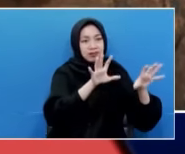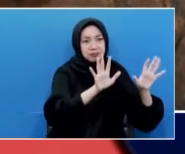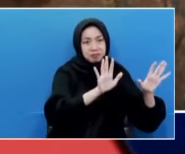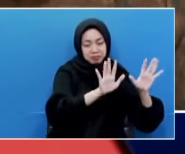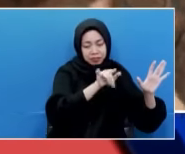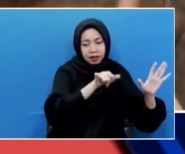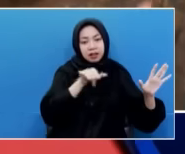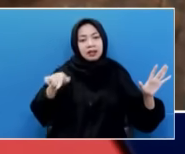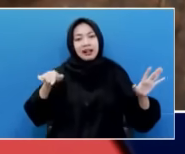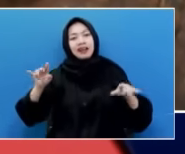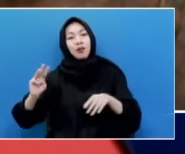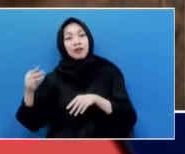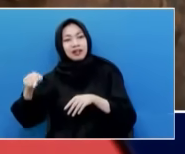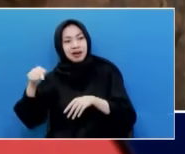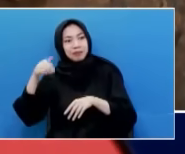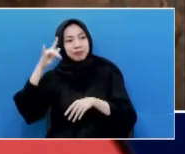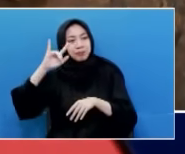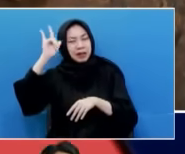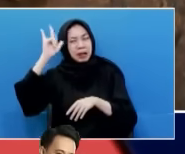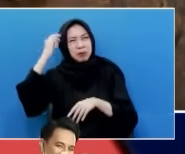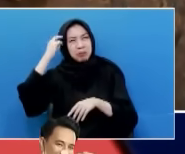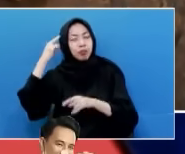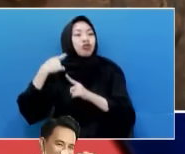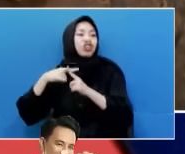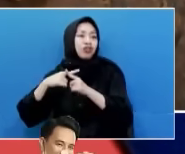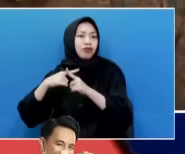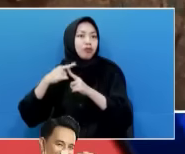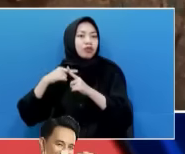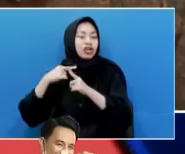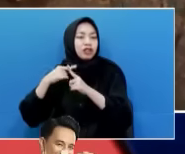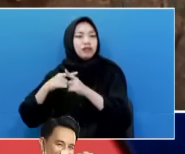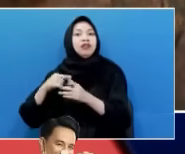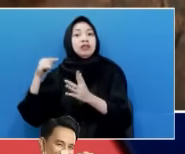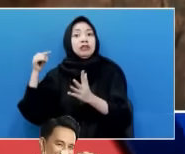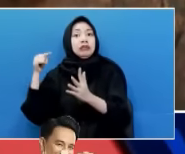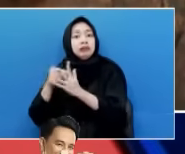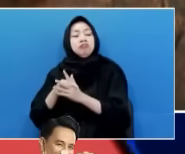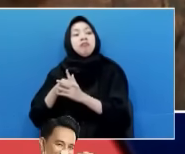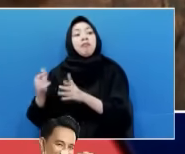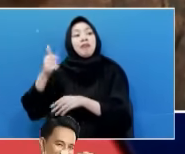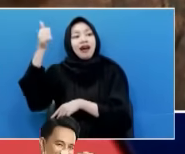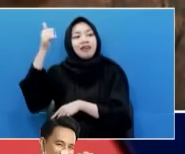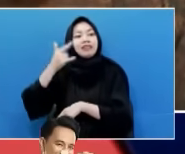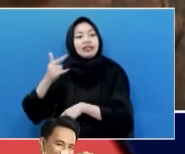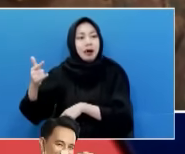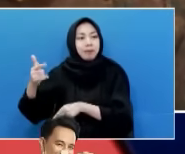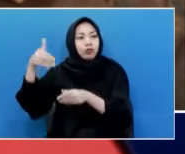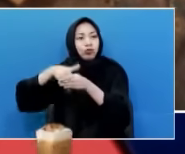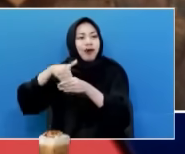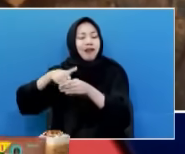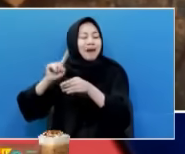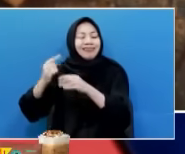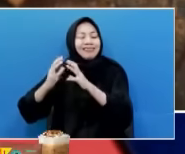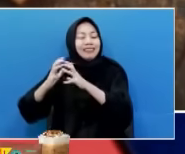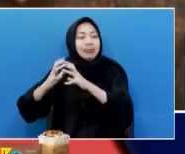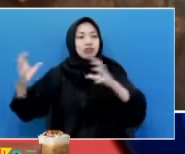PDP mungkin sangat optimis bahwa mereka masih bisa memenangkan pilek ini sebagai partai yang mendapatkan suara terbanyak gitu